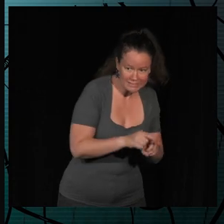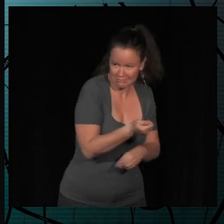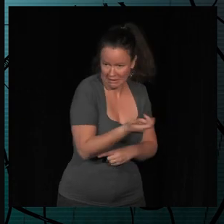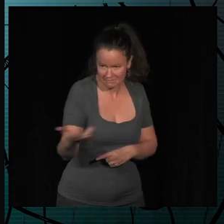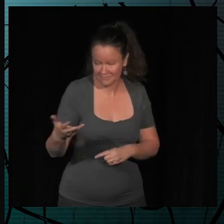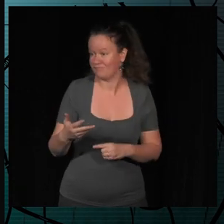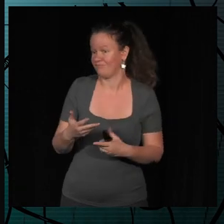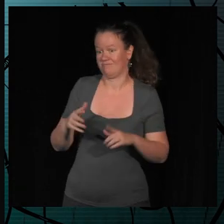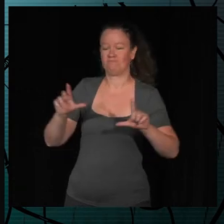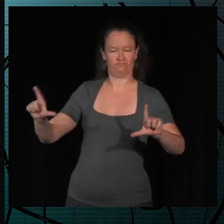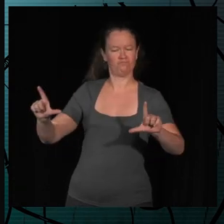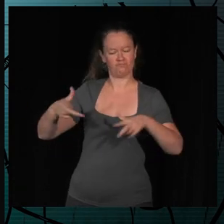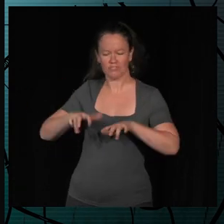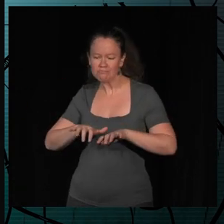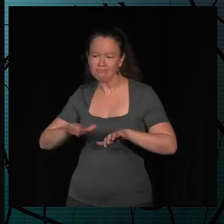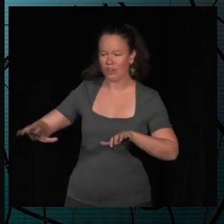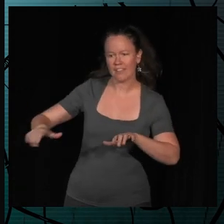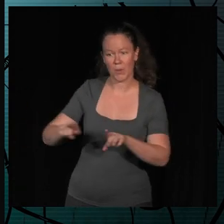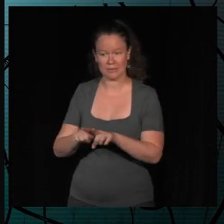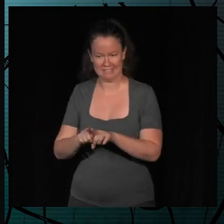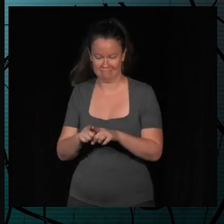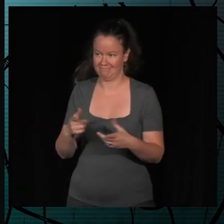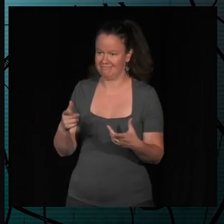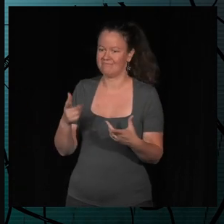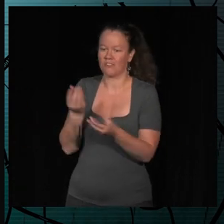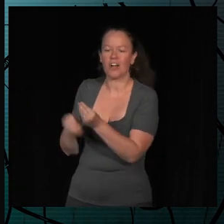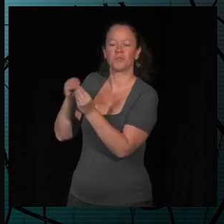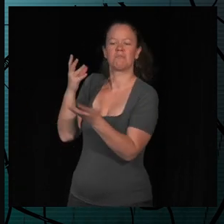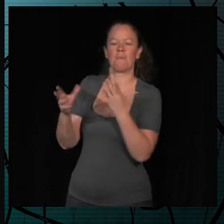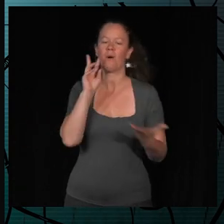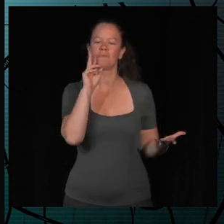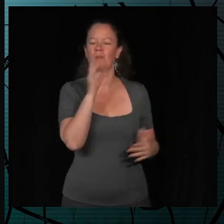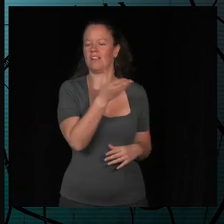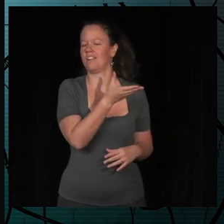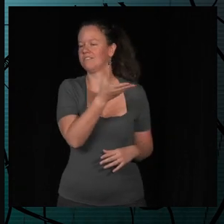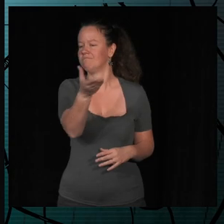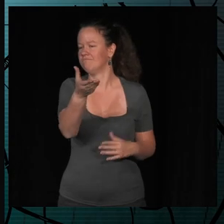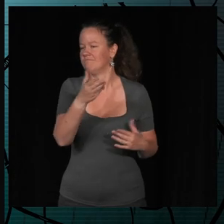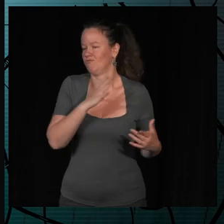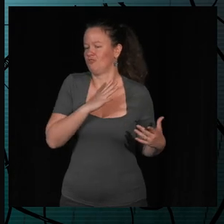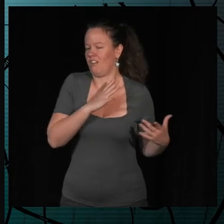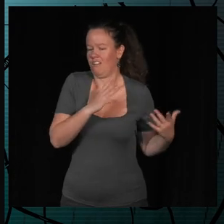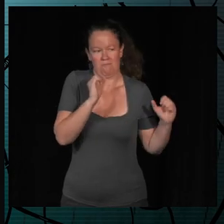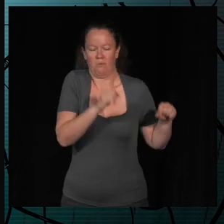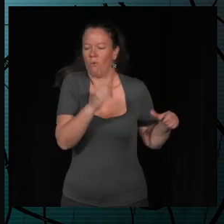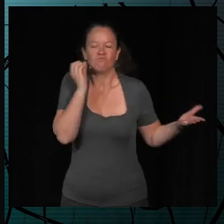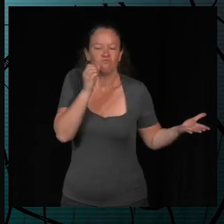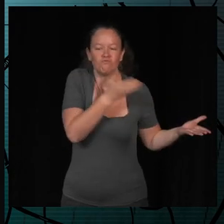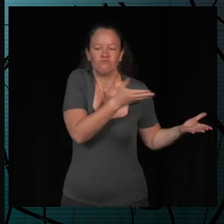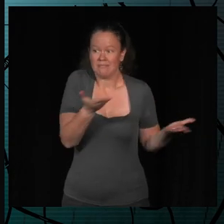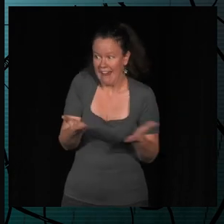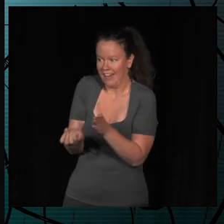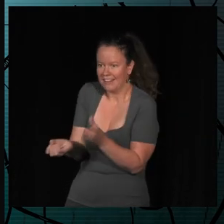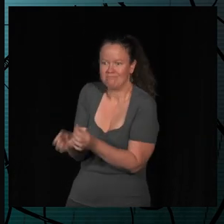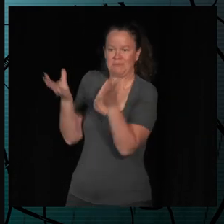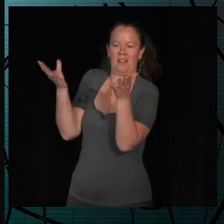consoles et de PC Gamer par rapport à notre proposition j'allais dire qui existe tous les jours vous pourrez